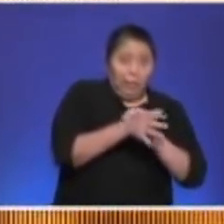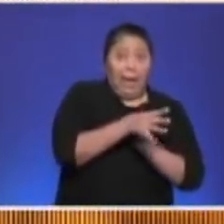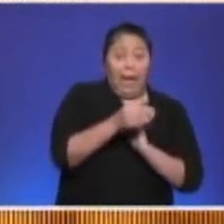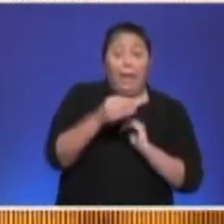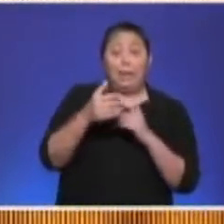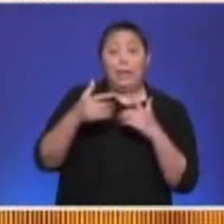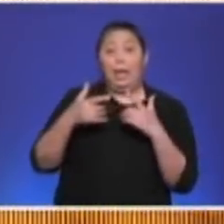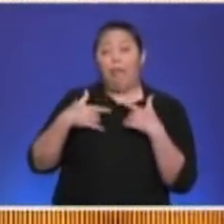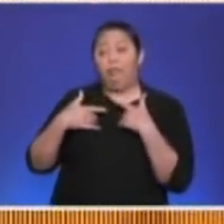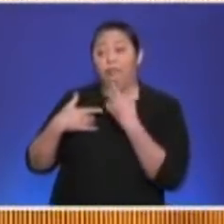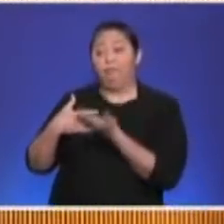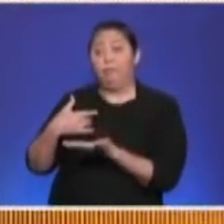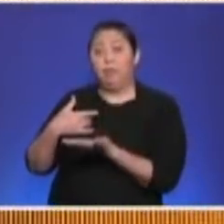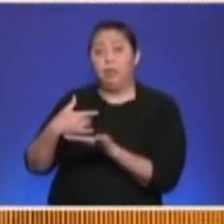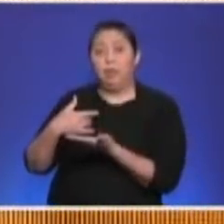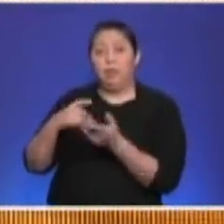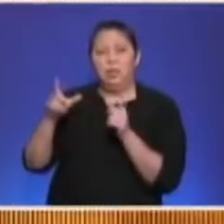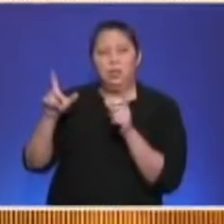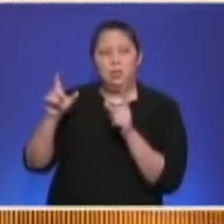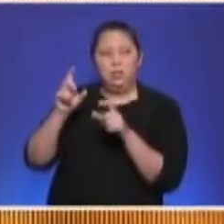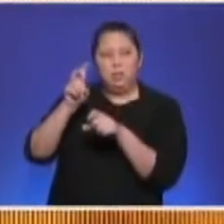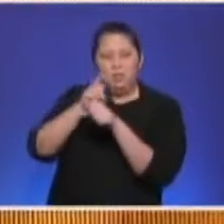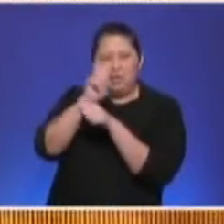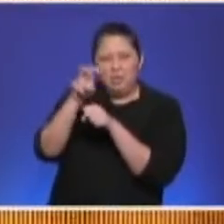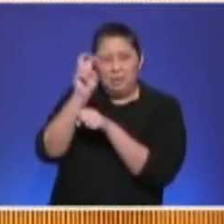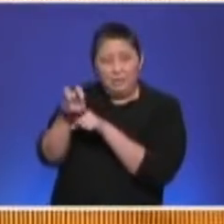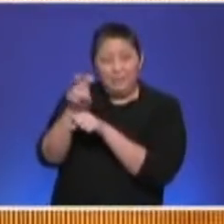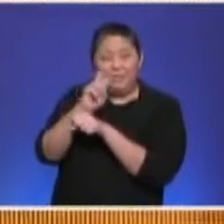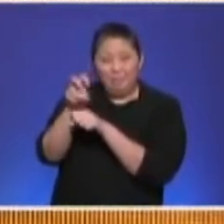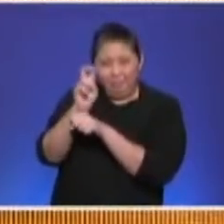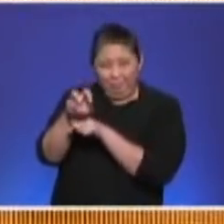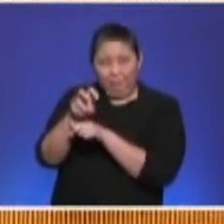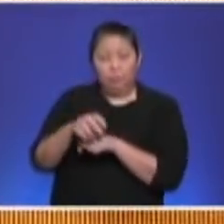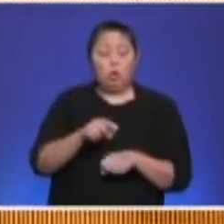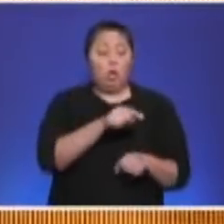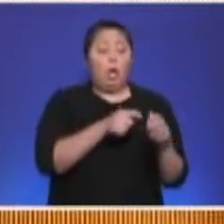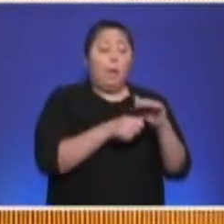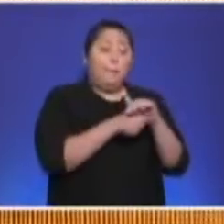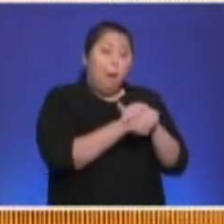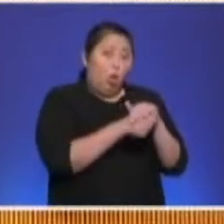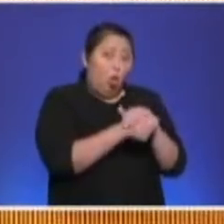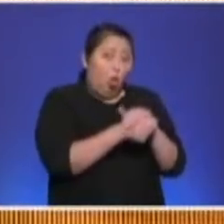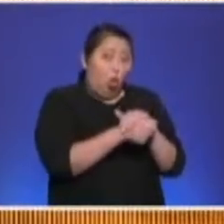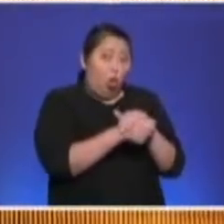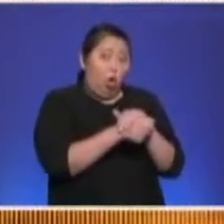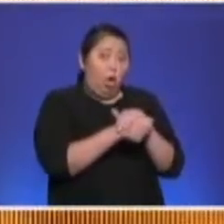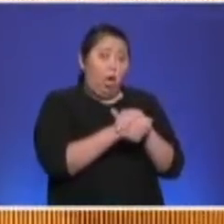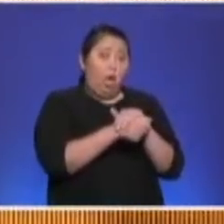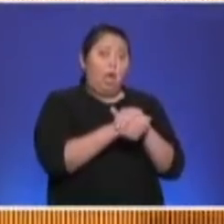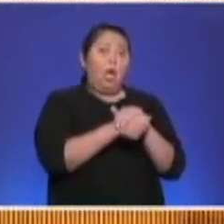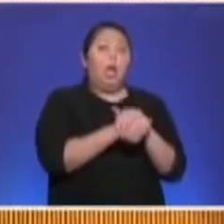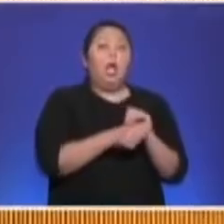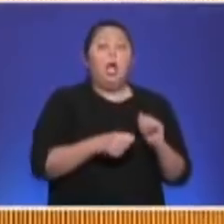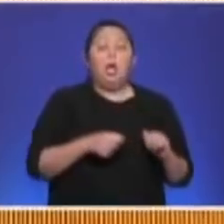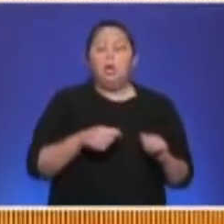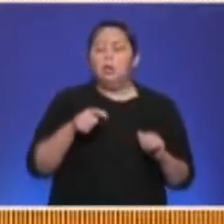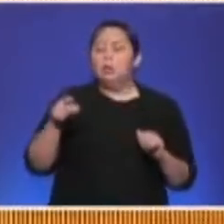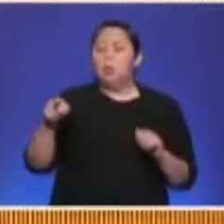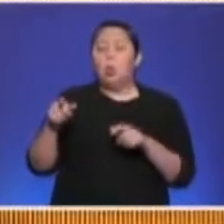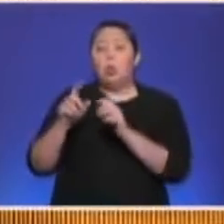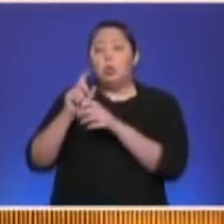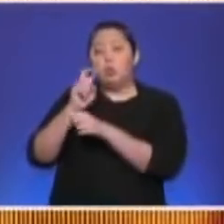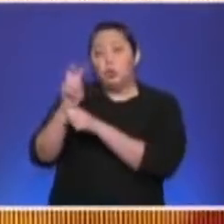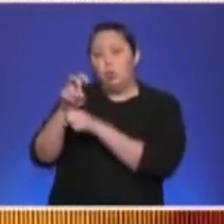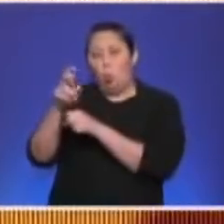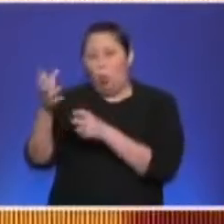Sabi nung Pagong, hindi siya, ayaw niya isakayin yung Scorpion. Yung Scorpion naman, hindi kita kakagatin. Anyway, make